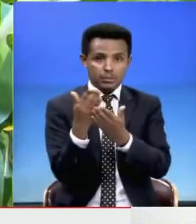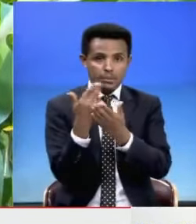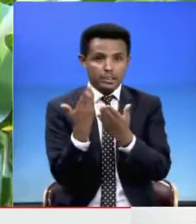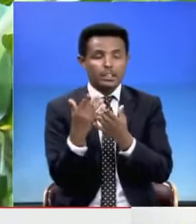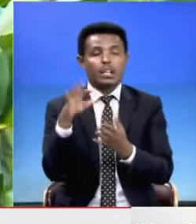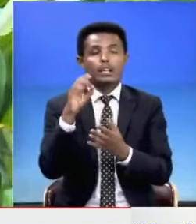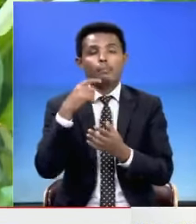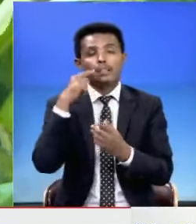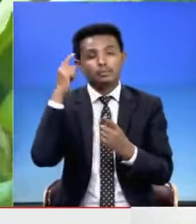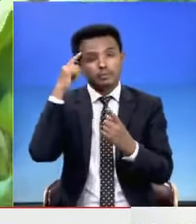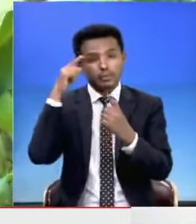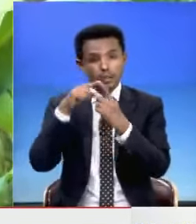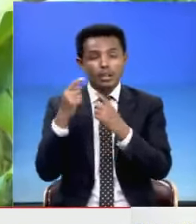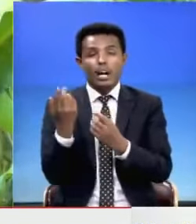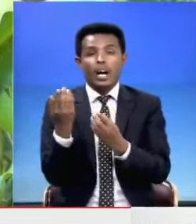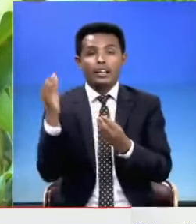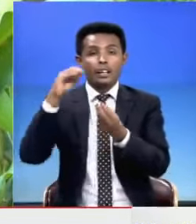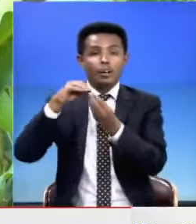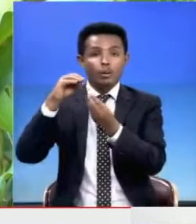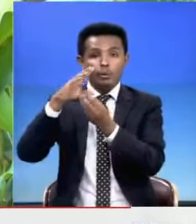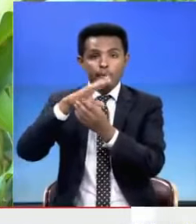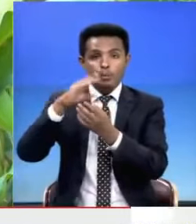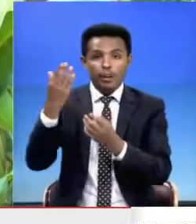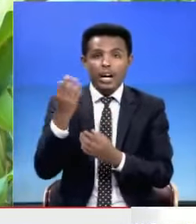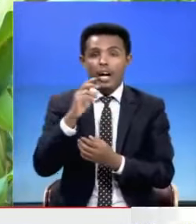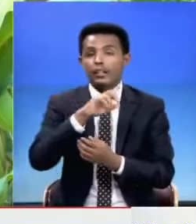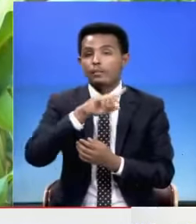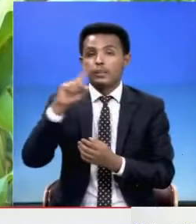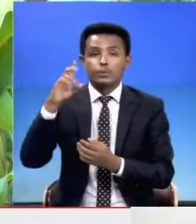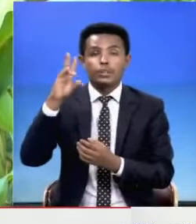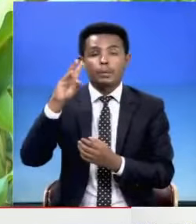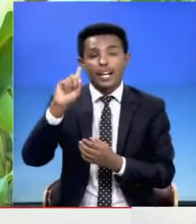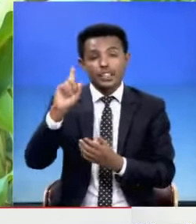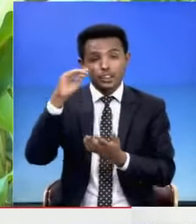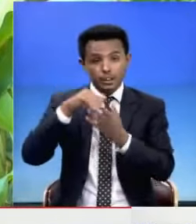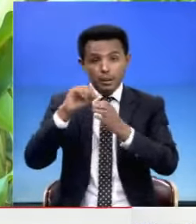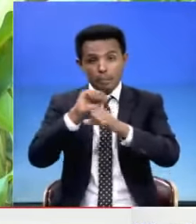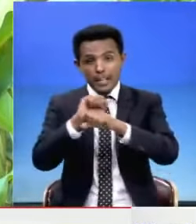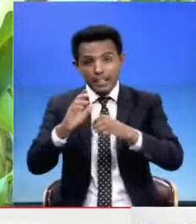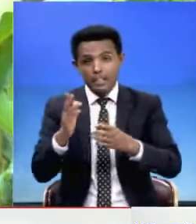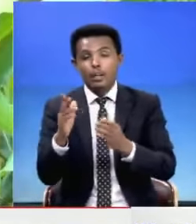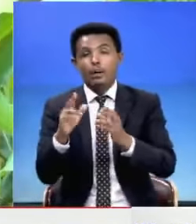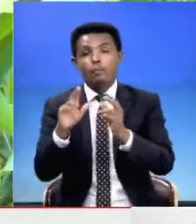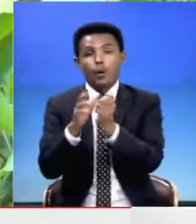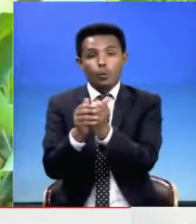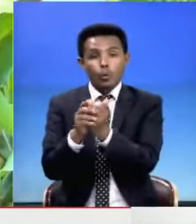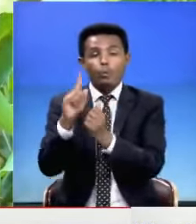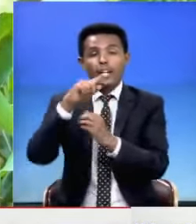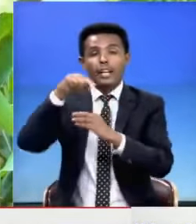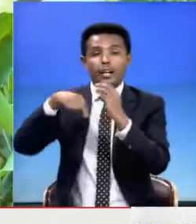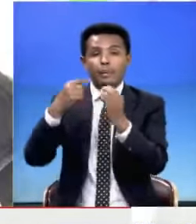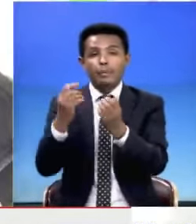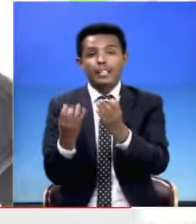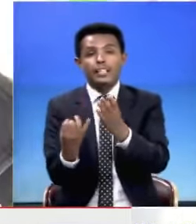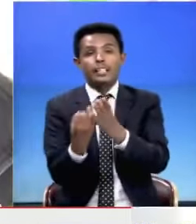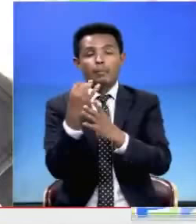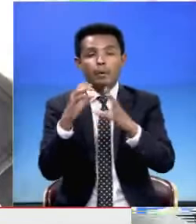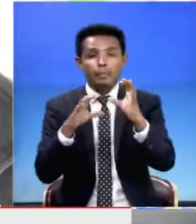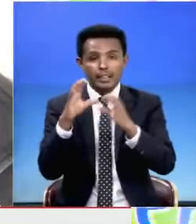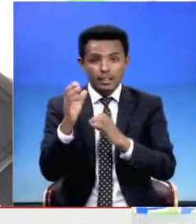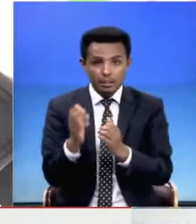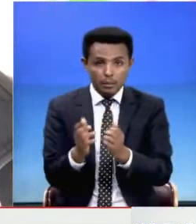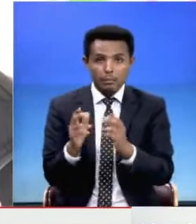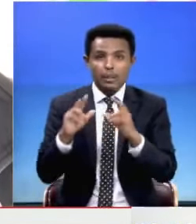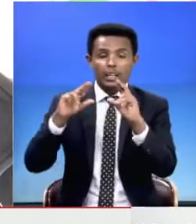በምርት ዘመኑ በ13 ወረዳዎች ከ171 ሺህ ሄክታር በላይ መሬት በቆሎ ባንድ አካባቢ እንዲለማ መደረጉን ገልጸዋል። በኮሜቲ